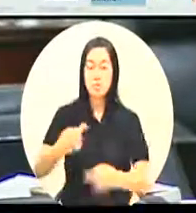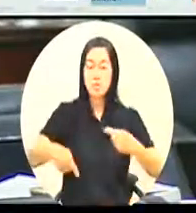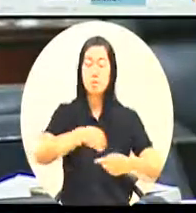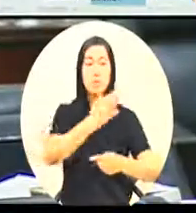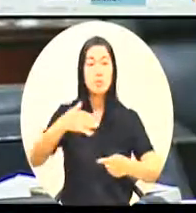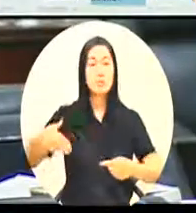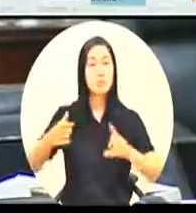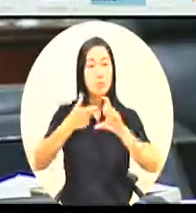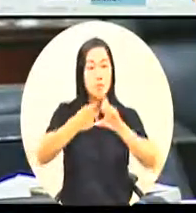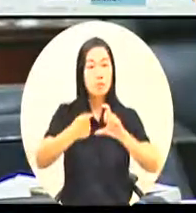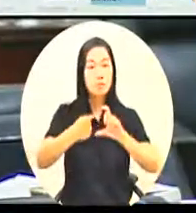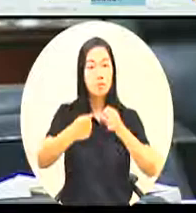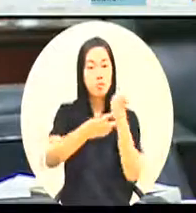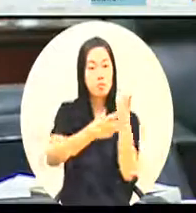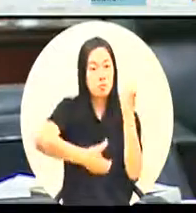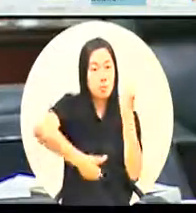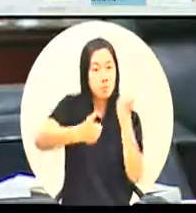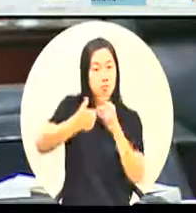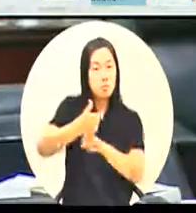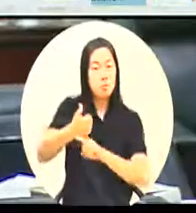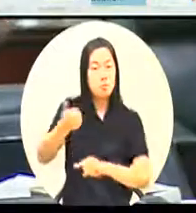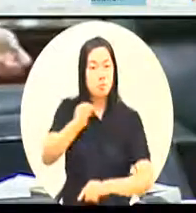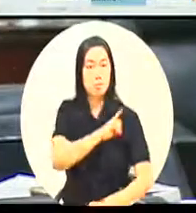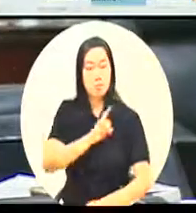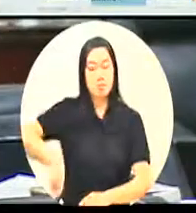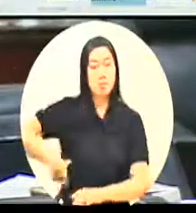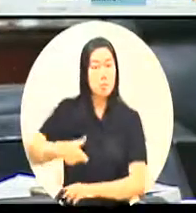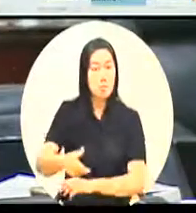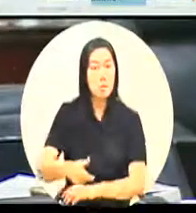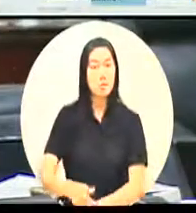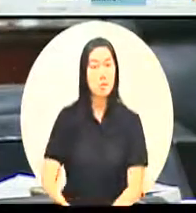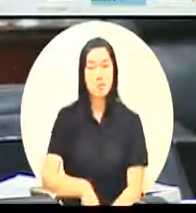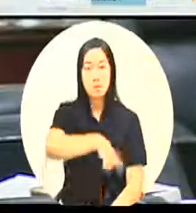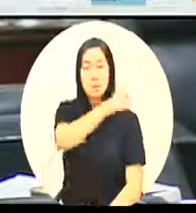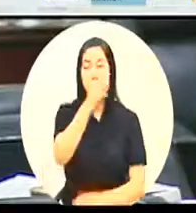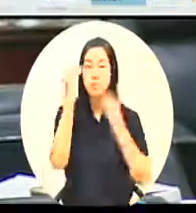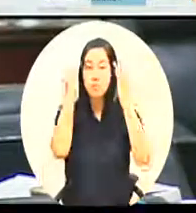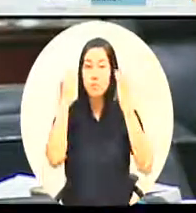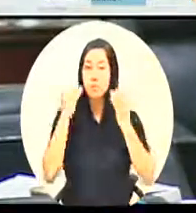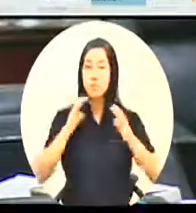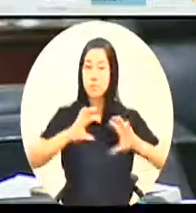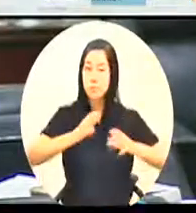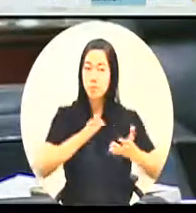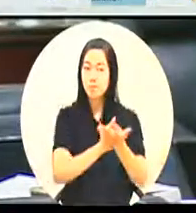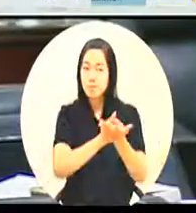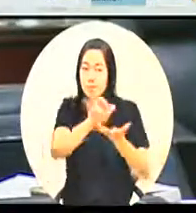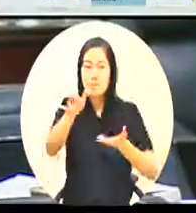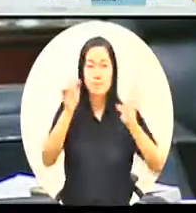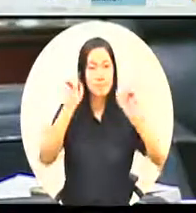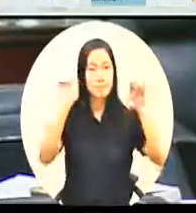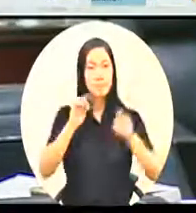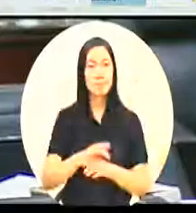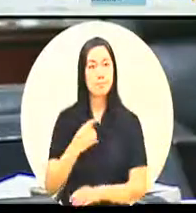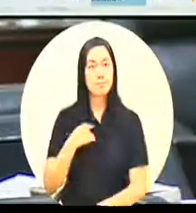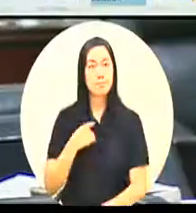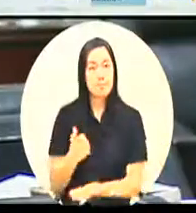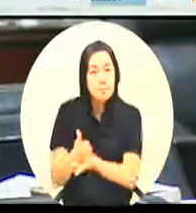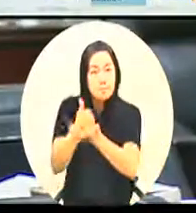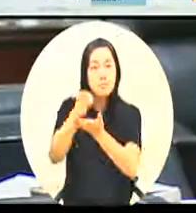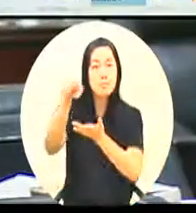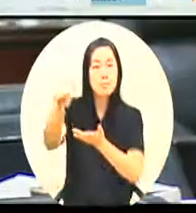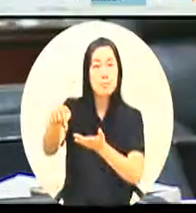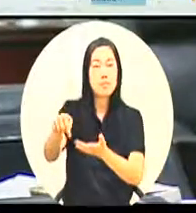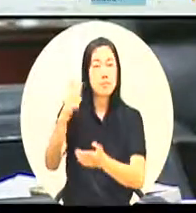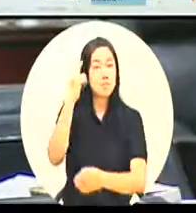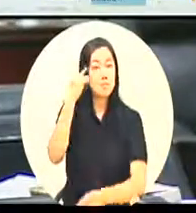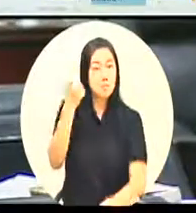长他们在上个月他们自己自费自己出钱去韩国铁佗，那我很肯定市府很积极知道他们这样的